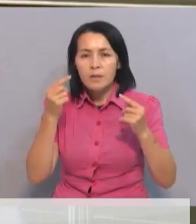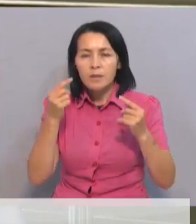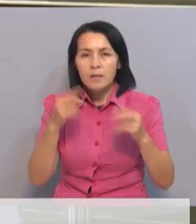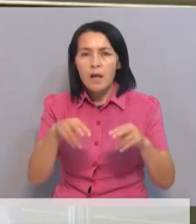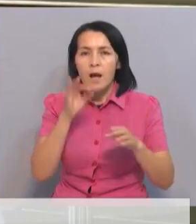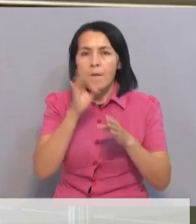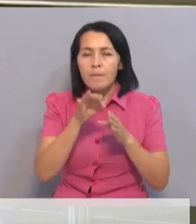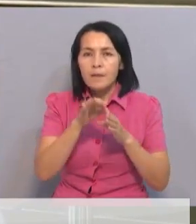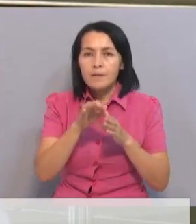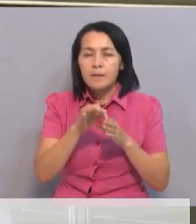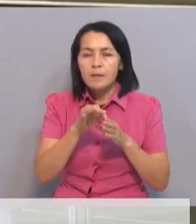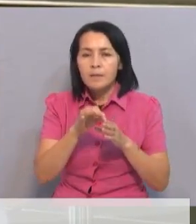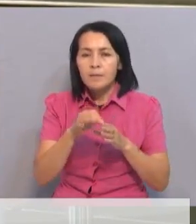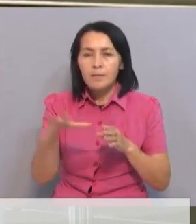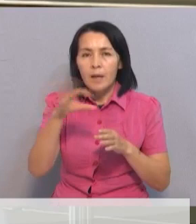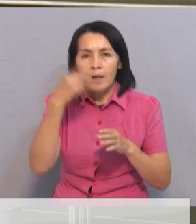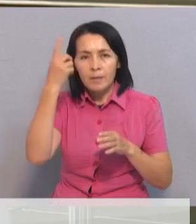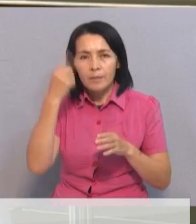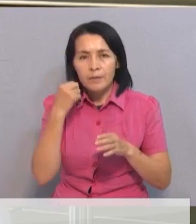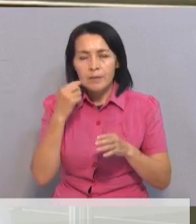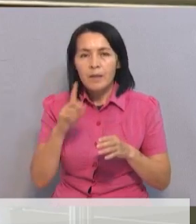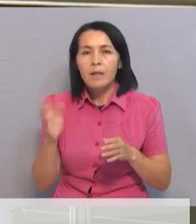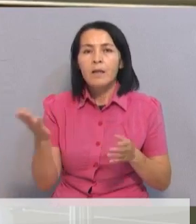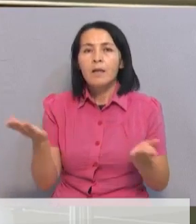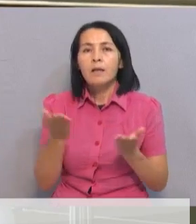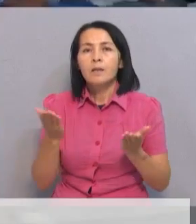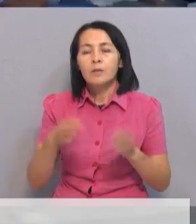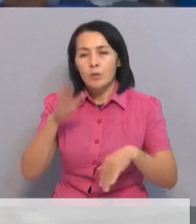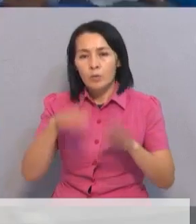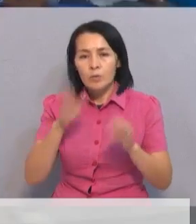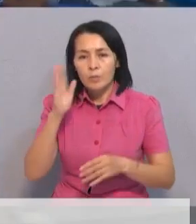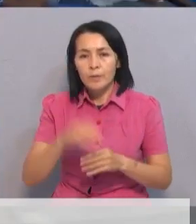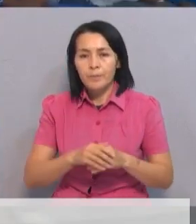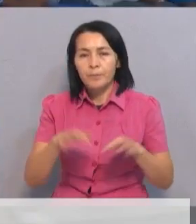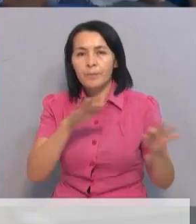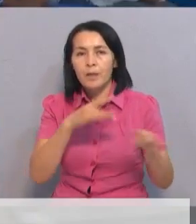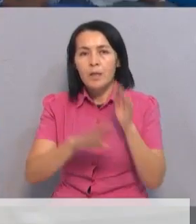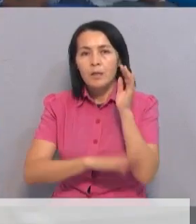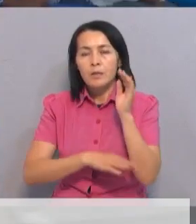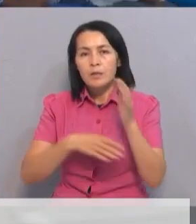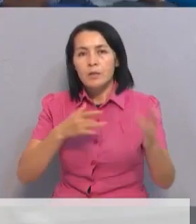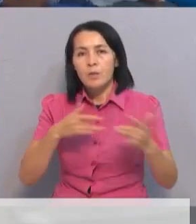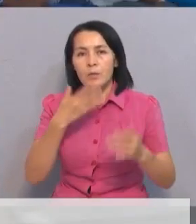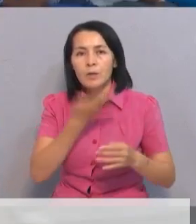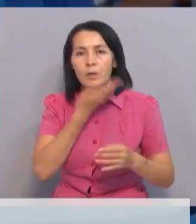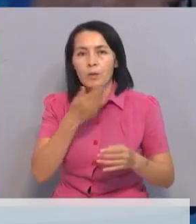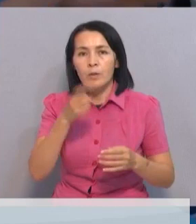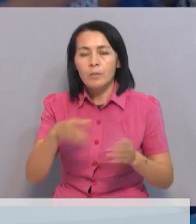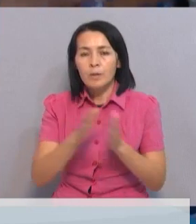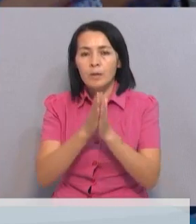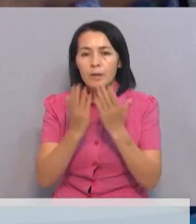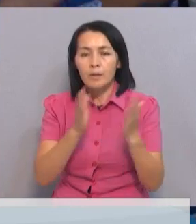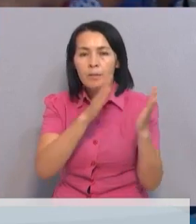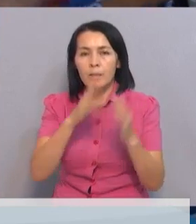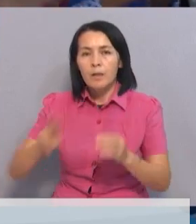мақсат мұратына қарай бет бұратын болса, не болар еді? Нұр үстіне нұр болар еді. Шара соңында өнерлі оқырмандарға кітапхана